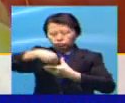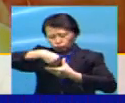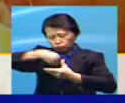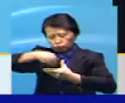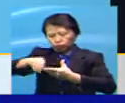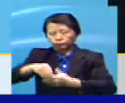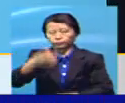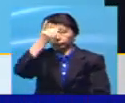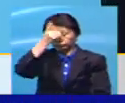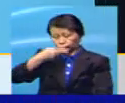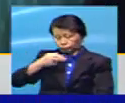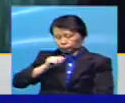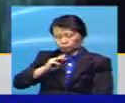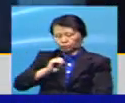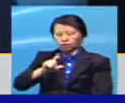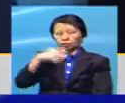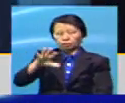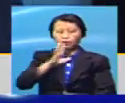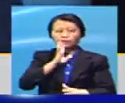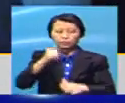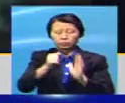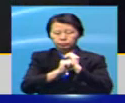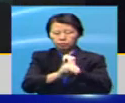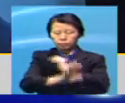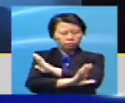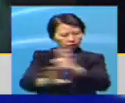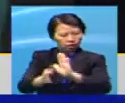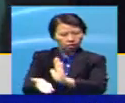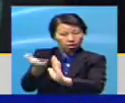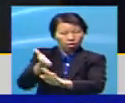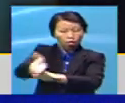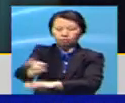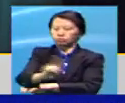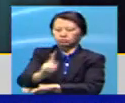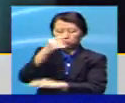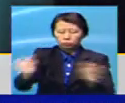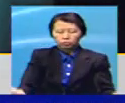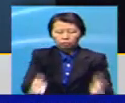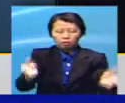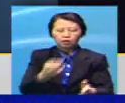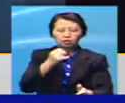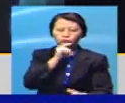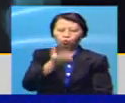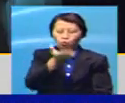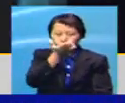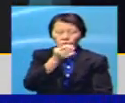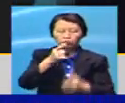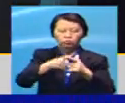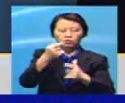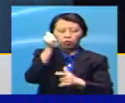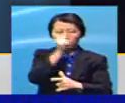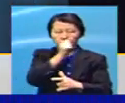pengeluaran. Datuk Seri Hamzah menyatakannya selepas melancarkan kempen Jangan Berlebih-Lebih bagi menggalakkan rakyat tidak membazir pada Ramadan dan